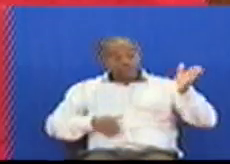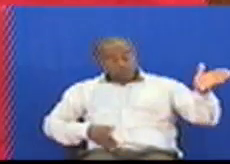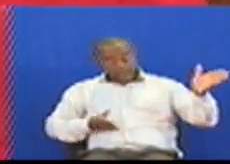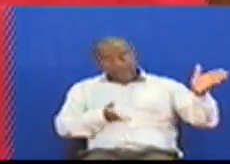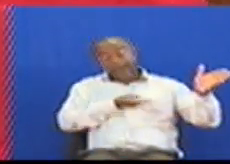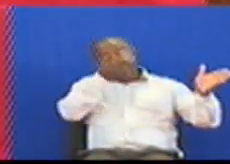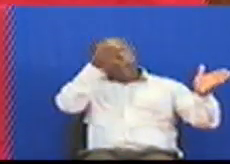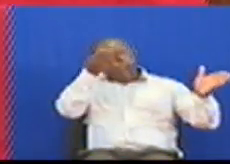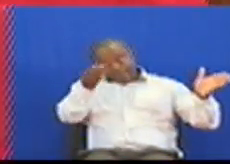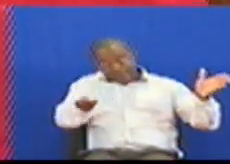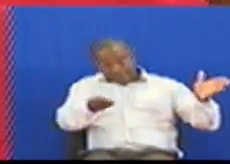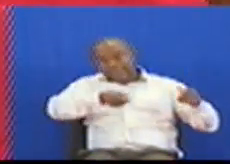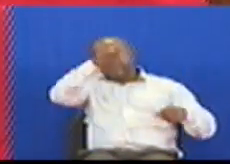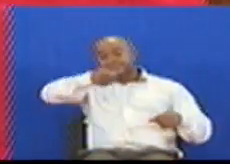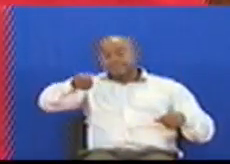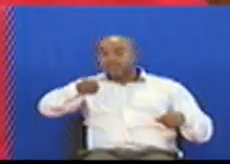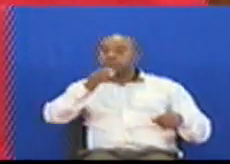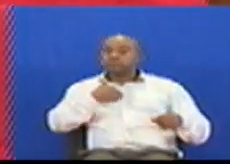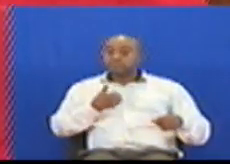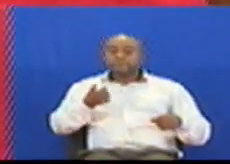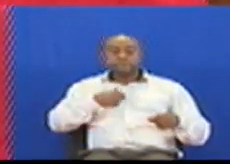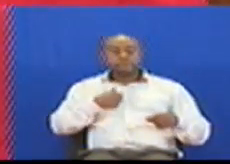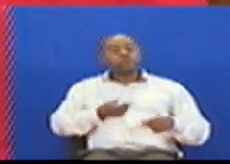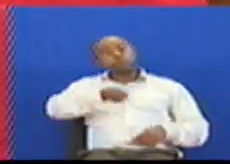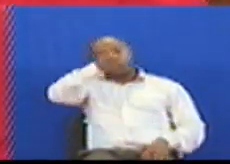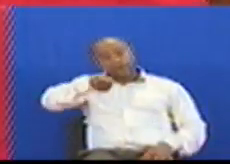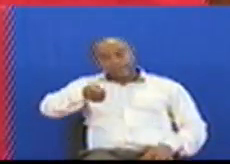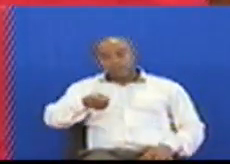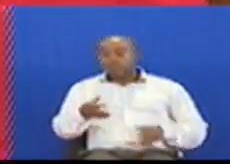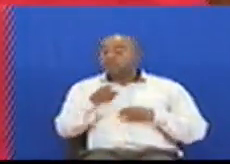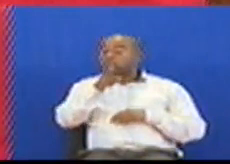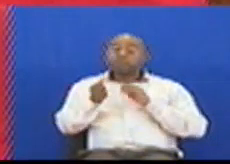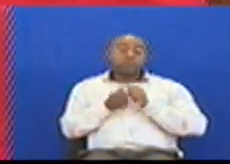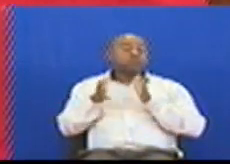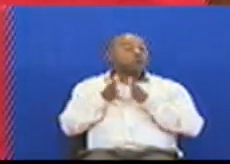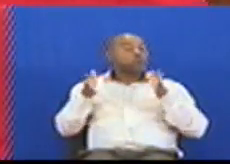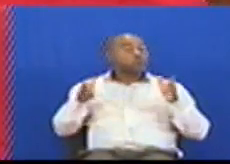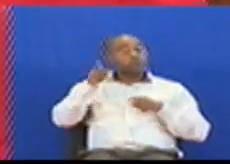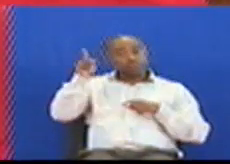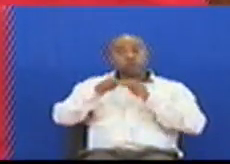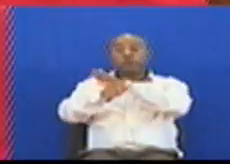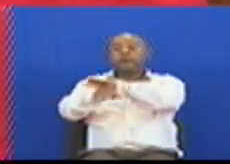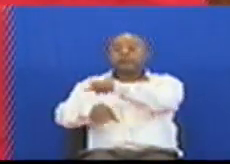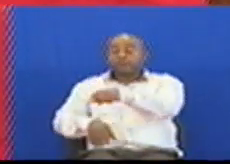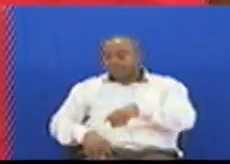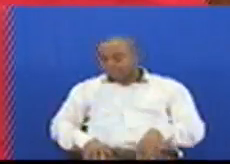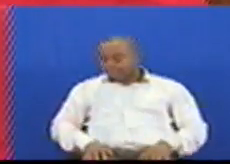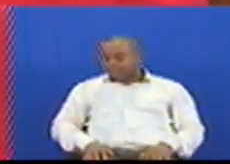Mheshimiwa Rais, tuna kila sababu ya kumpongeza sisi Ukerewe kwa sababu mambo makubwa sana ametutendea.